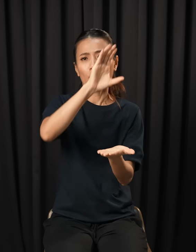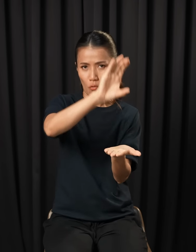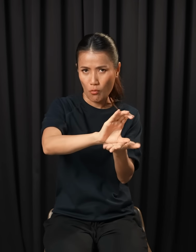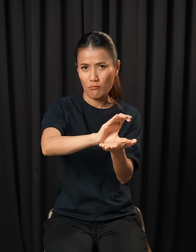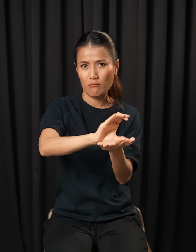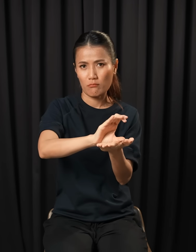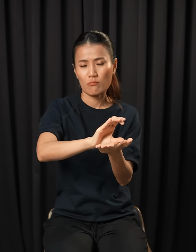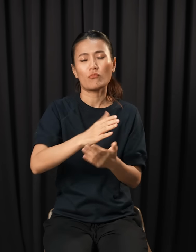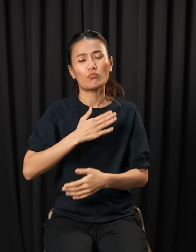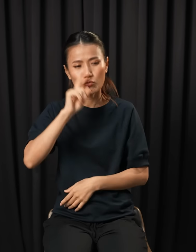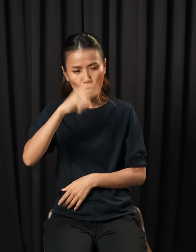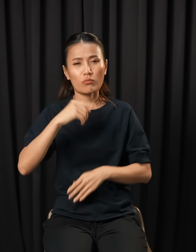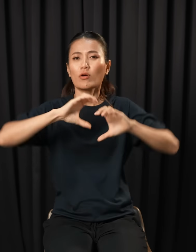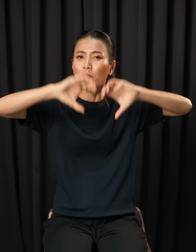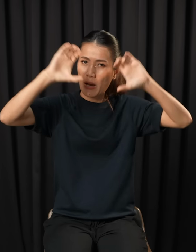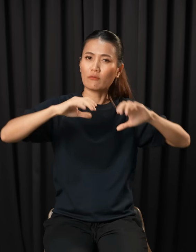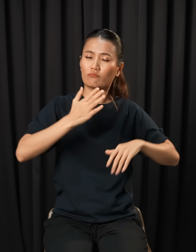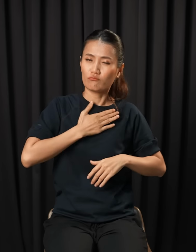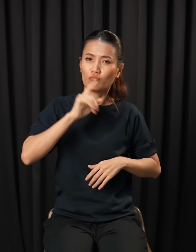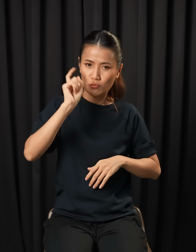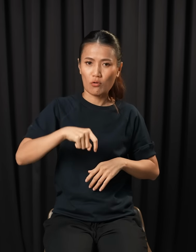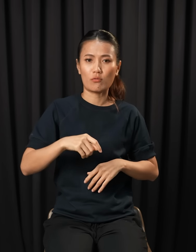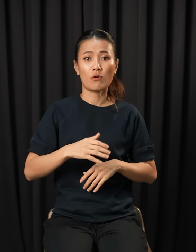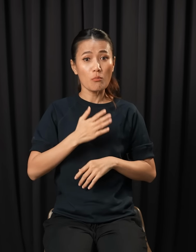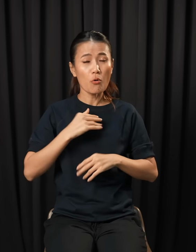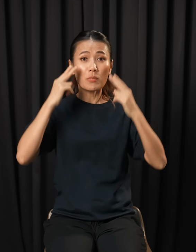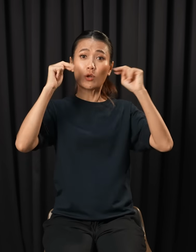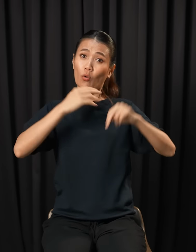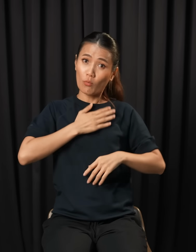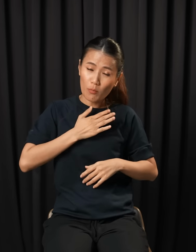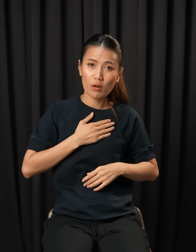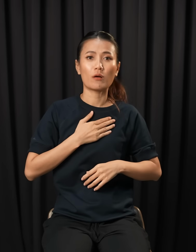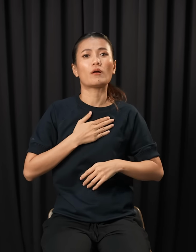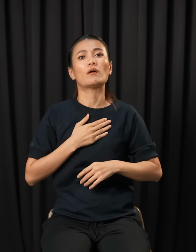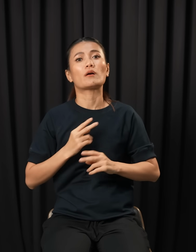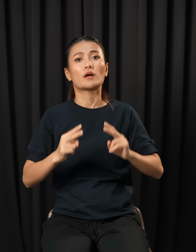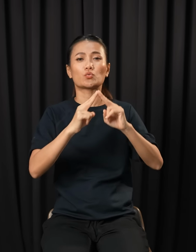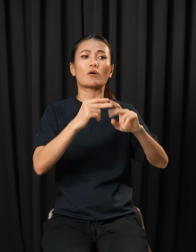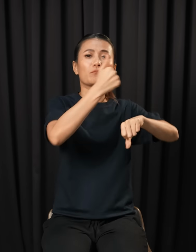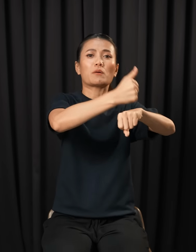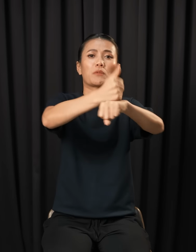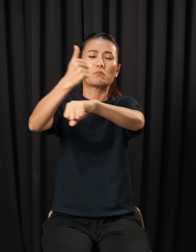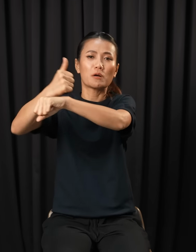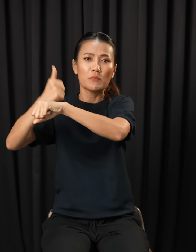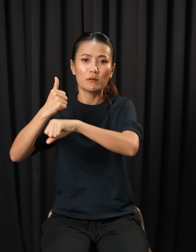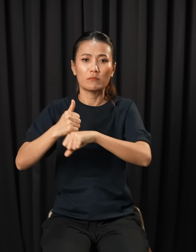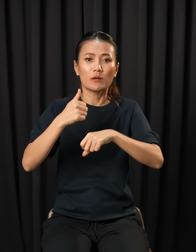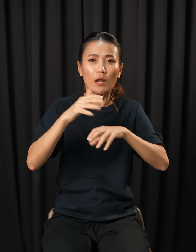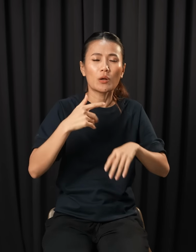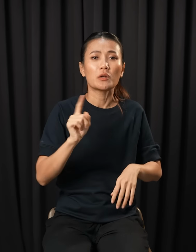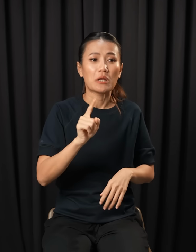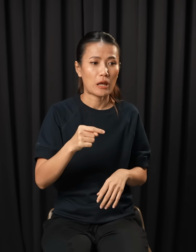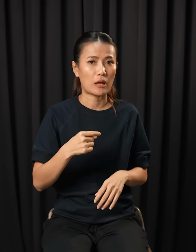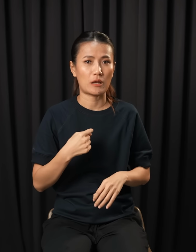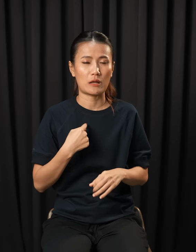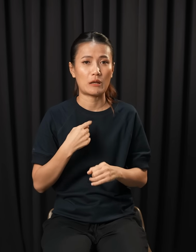ให้เกิดความเปลี่ยนแปลงได้มันต้องใช้งบประมาณมันต้องใช้ทรัพยากรเพราะฉะนั้นมันถึงต้องเข้าสู่อำนาจรัฐแต่มั่นใจได้ว่าเข้าสู่อำนาจรัฐไม่ใช่เพื่อให้ผมเป็นน